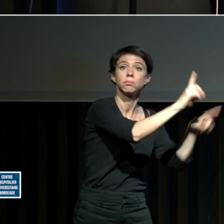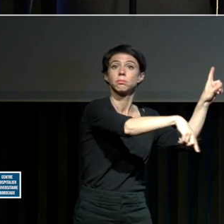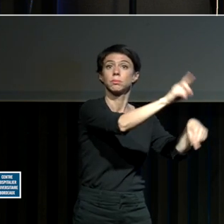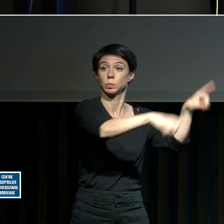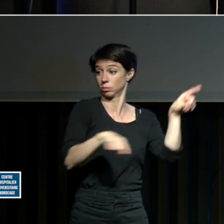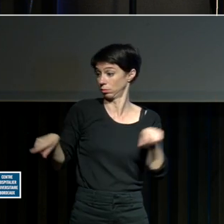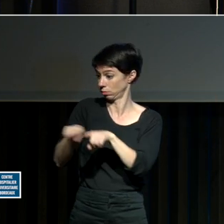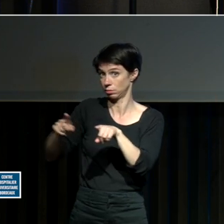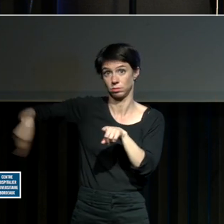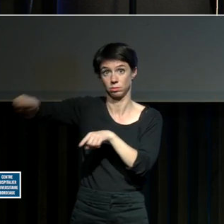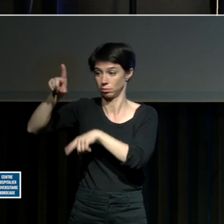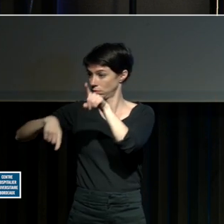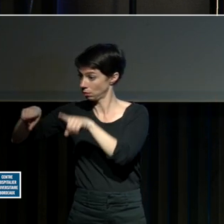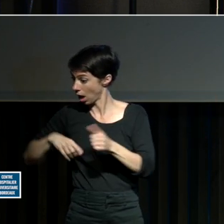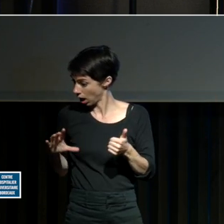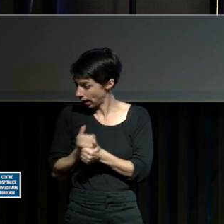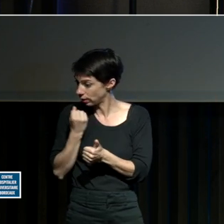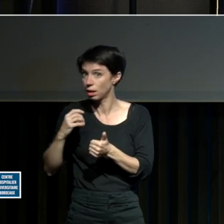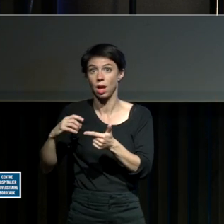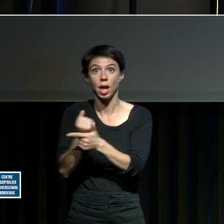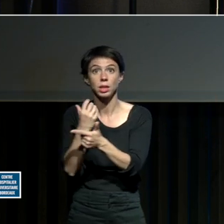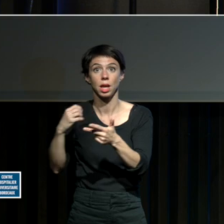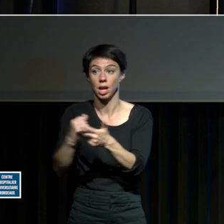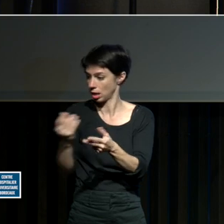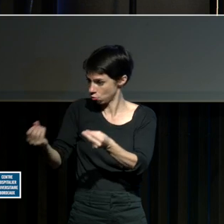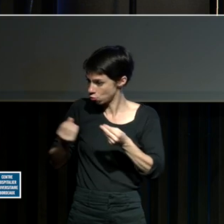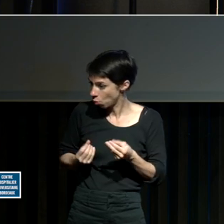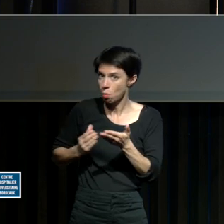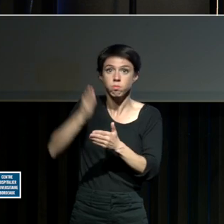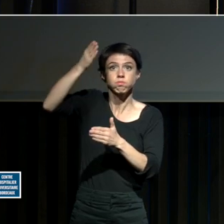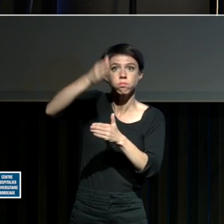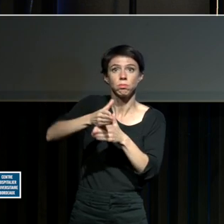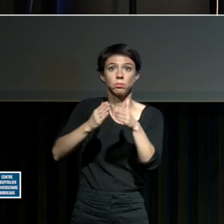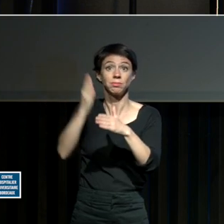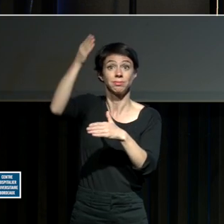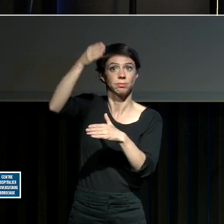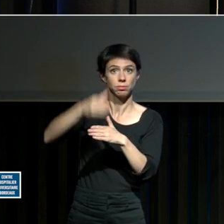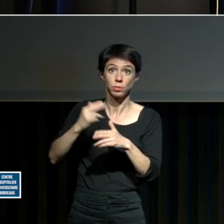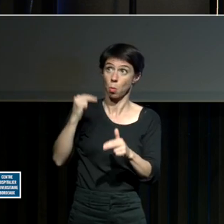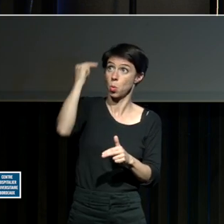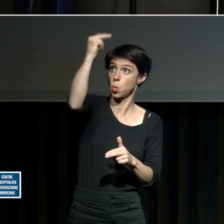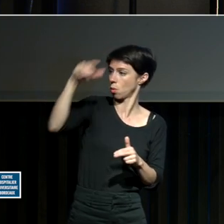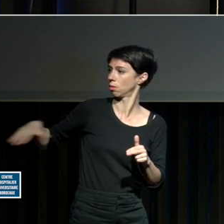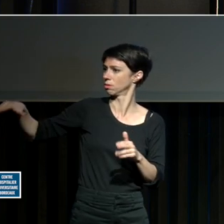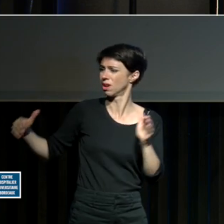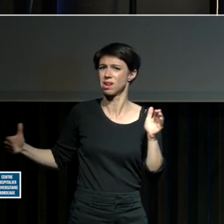progresser de façon plus efficace au cours du jeu et de lui finalement procurer des avantages par rapport aux autres joueurs. Donc on voit que